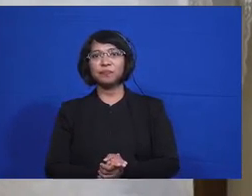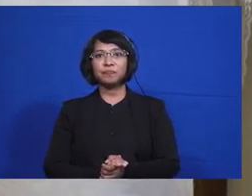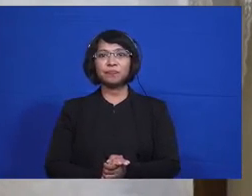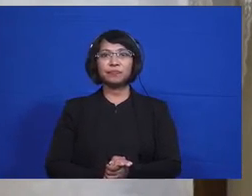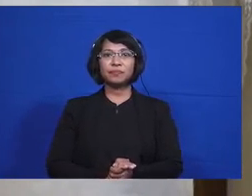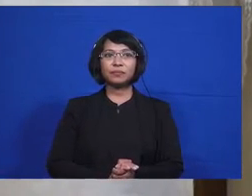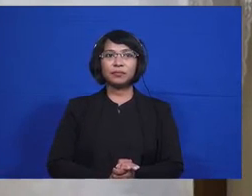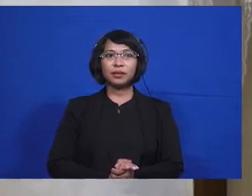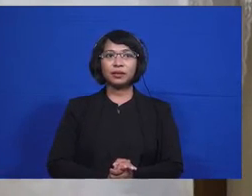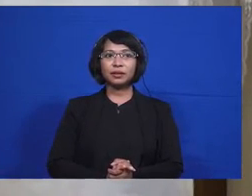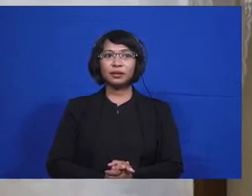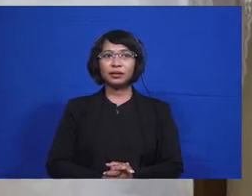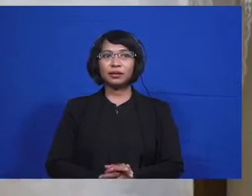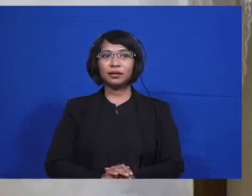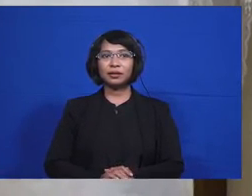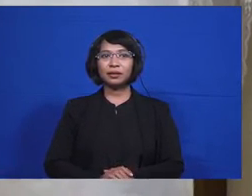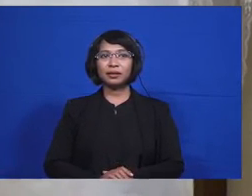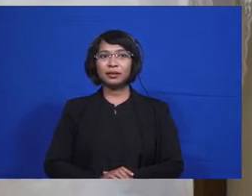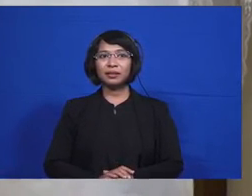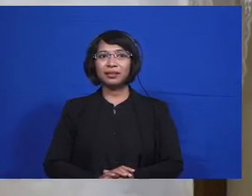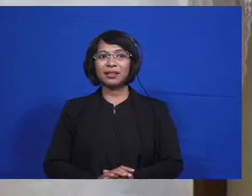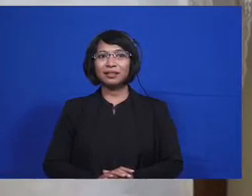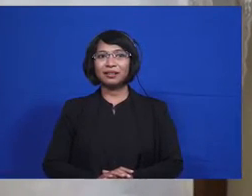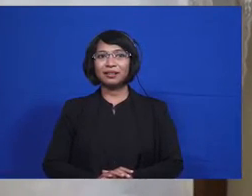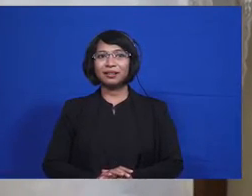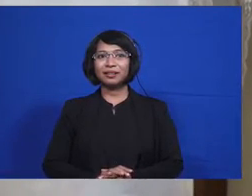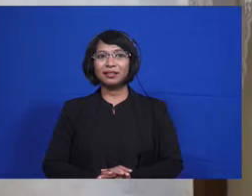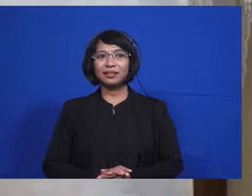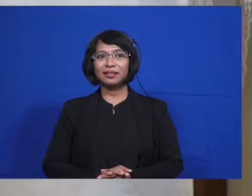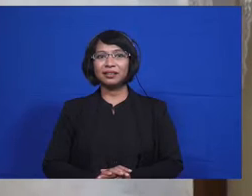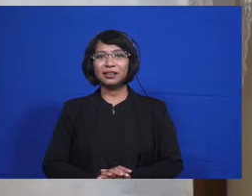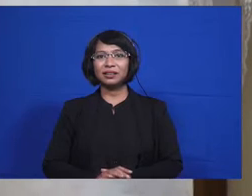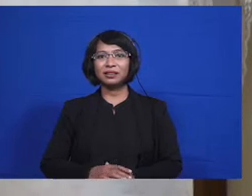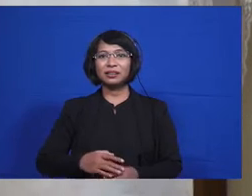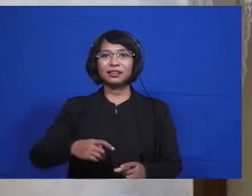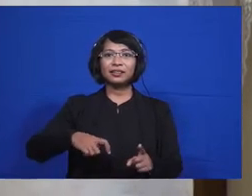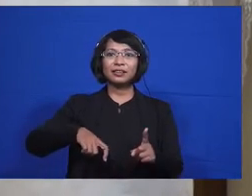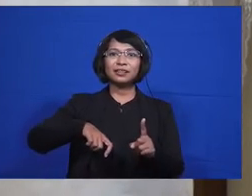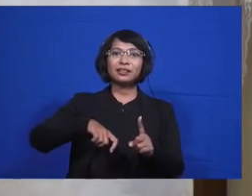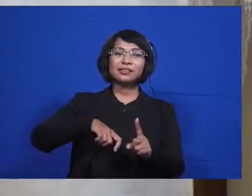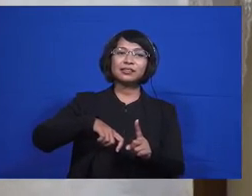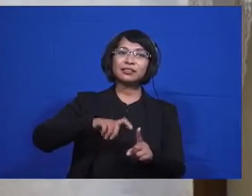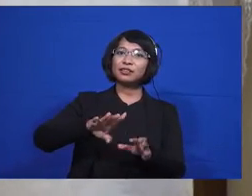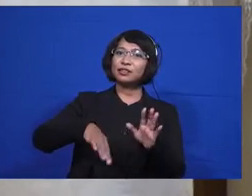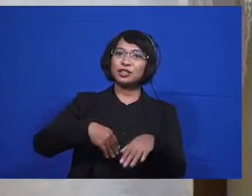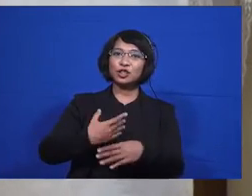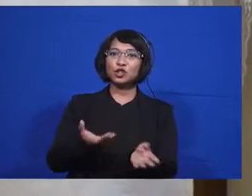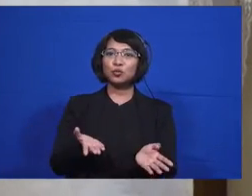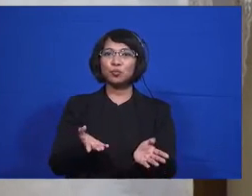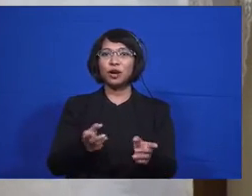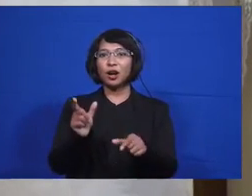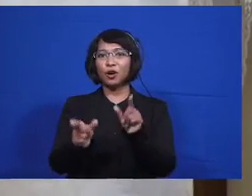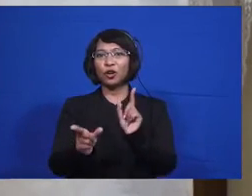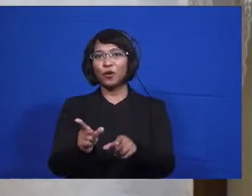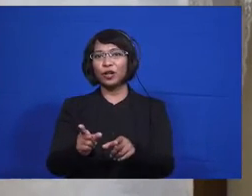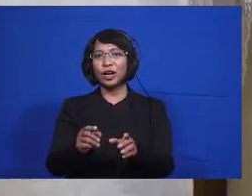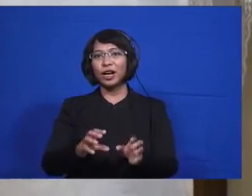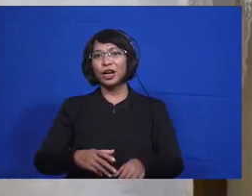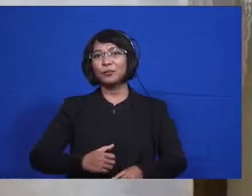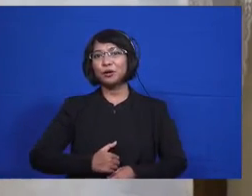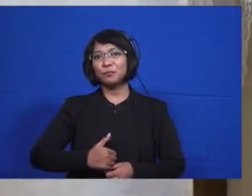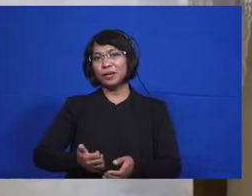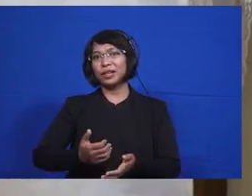Karisma yang telah memberikan kasula kepada kami, penerbit dan percetakan Kanisius, Panitia